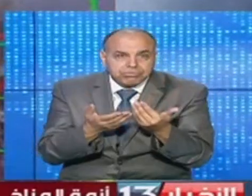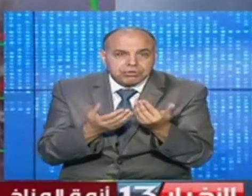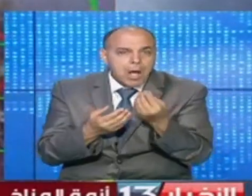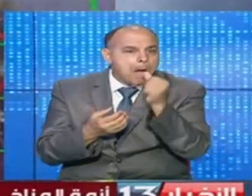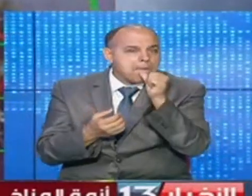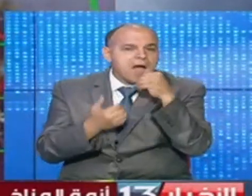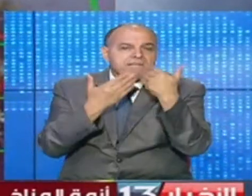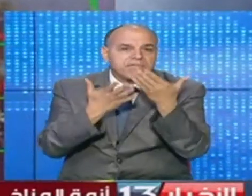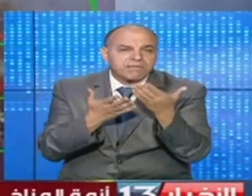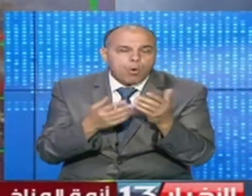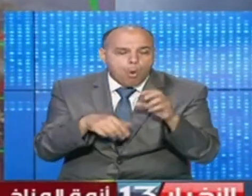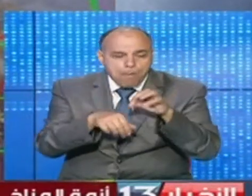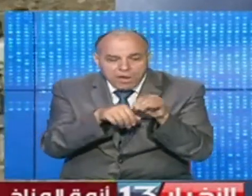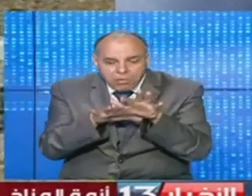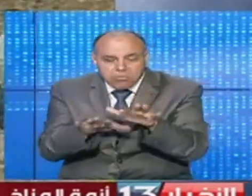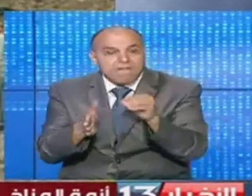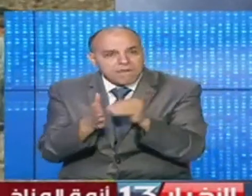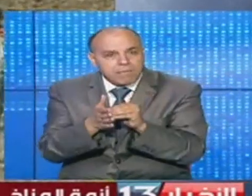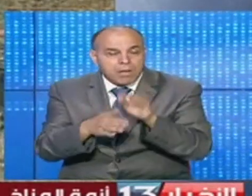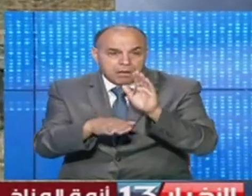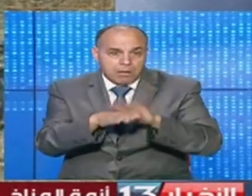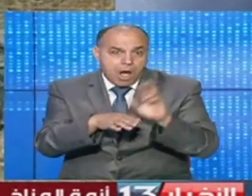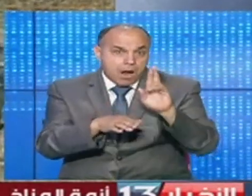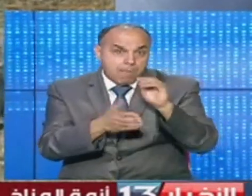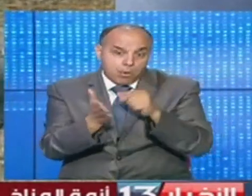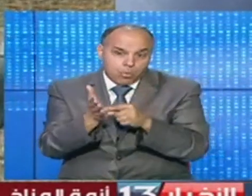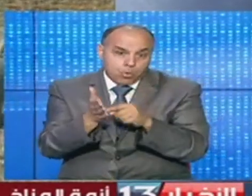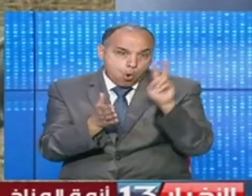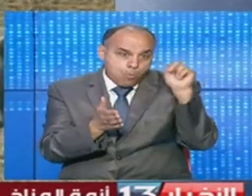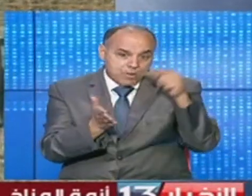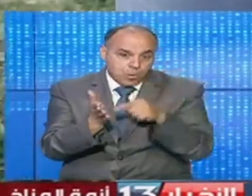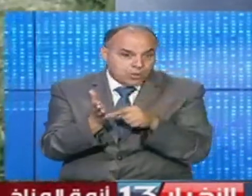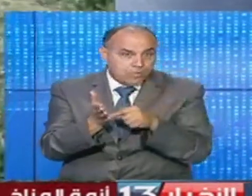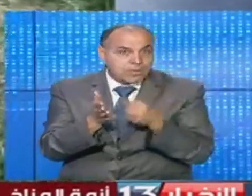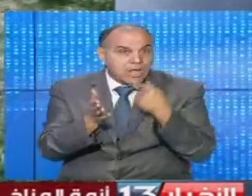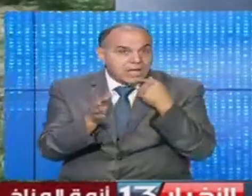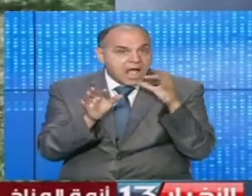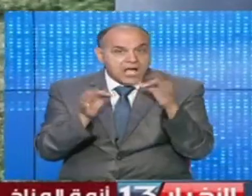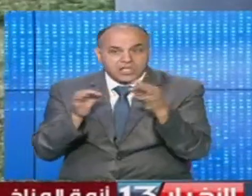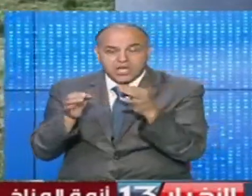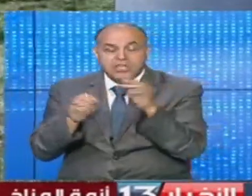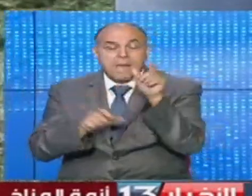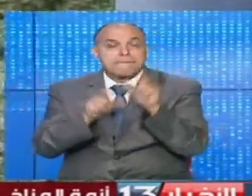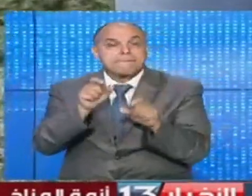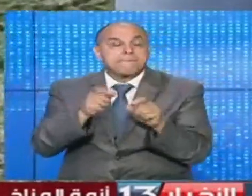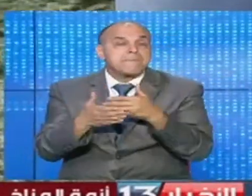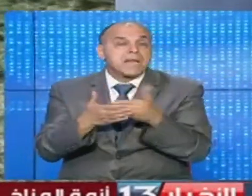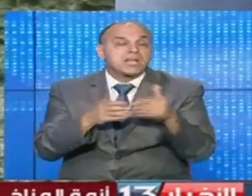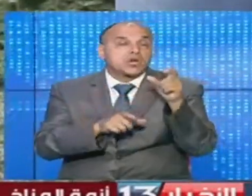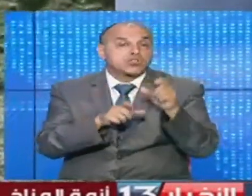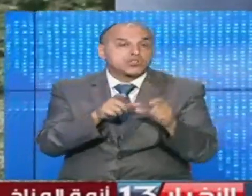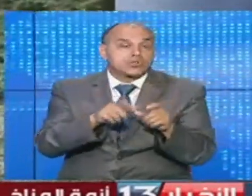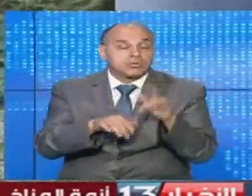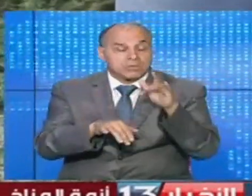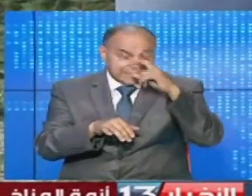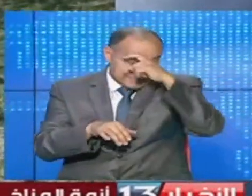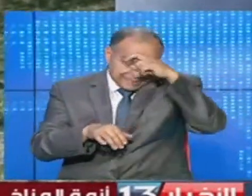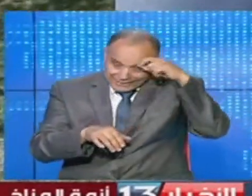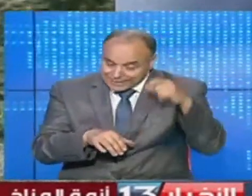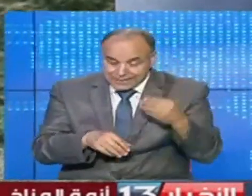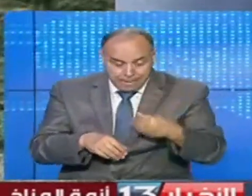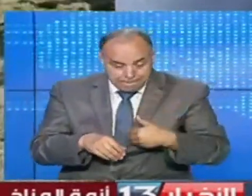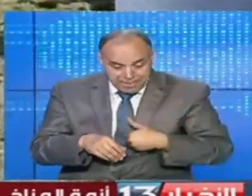المائي والاوبئه حذرت مسوده التقرير الاممي من ان عشرات الملايين من البشر سيعانون من